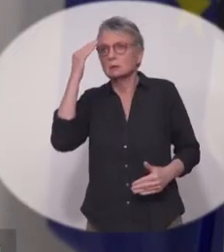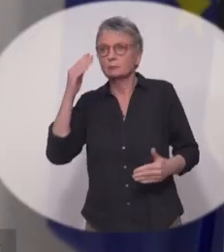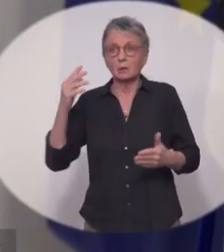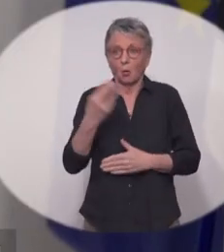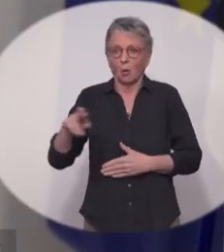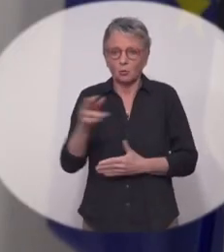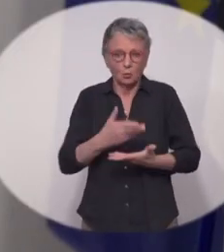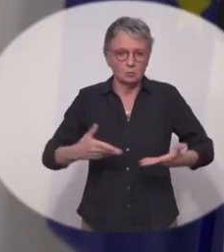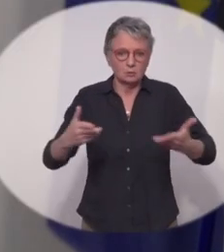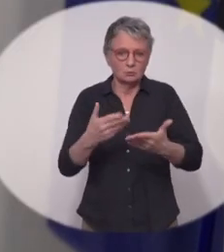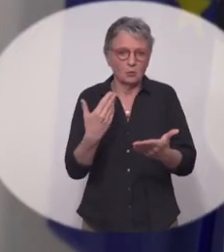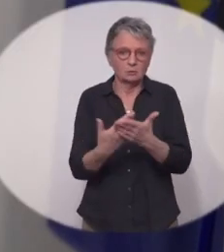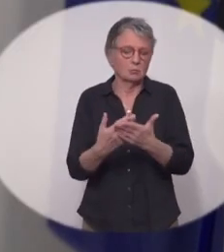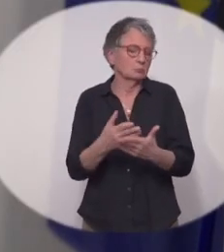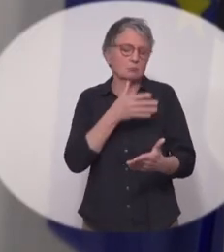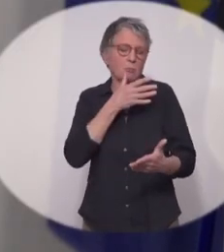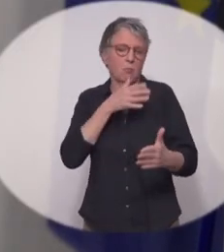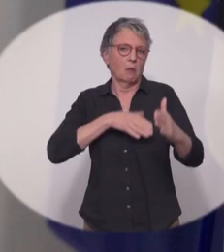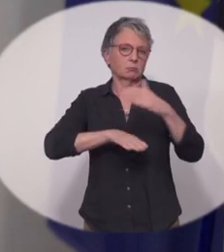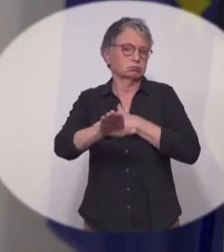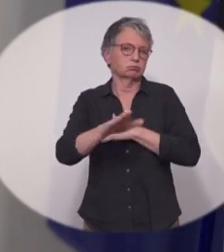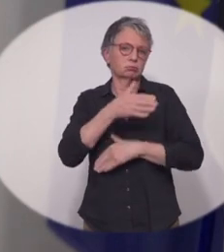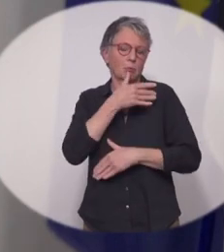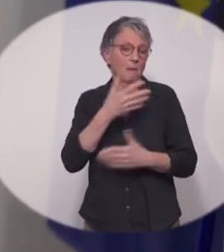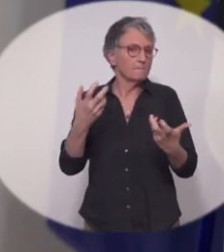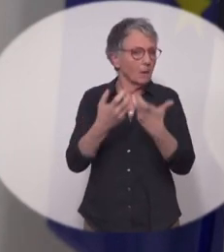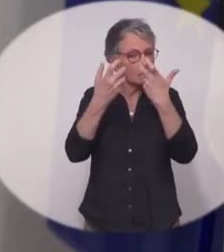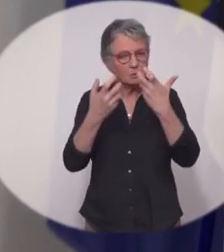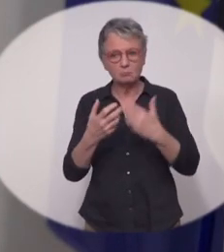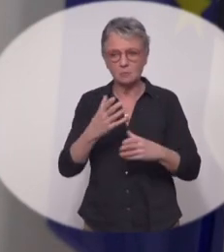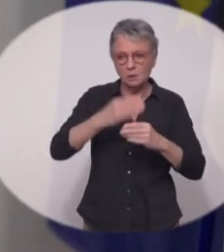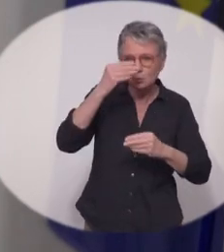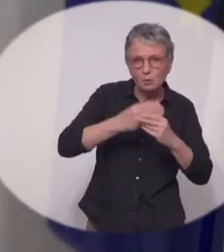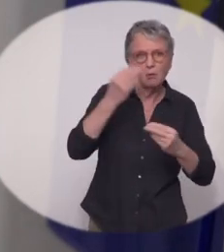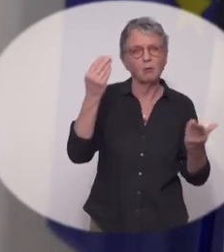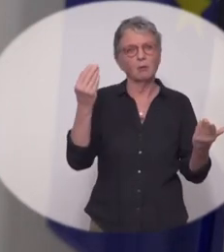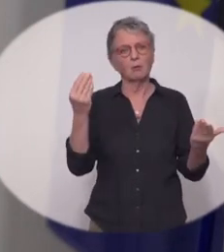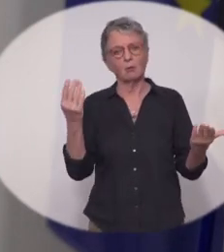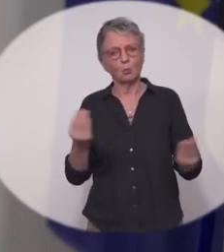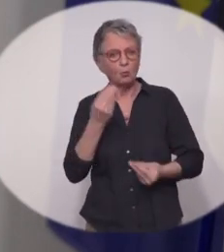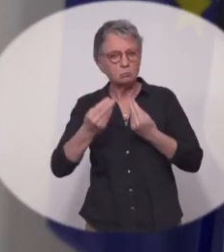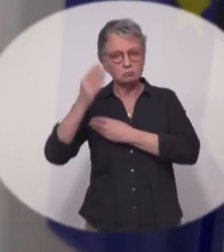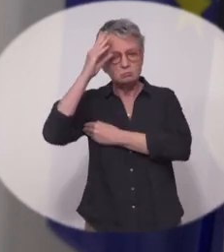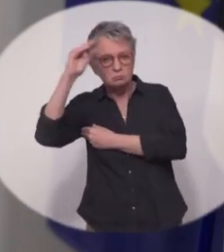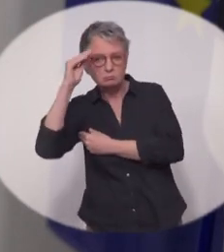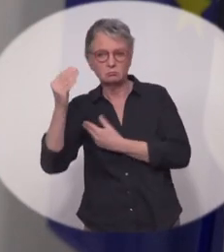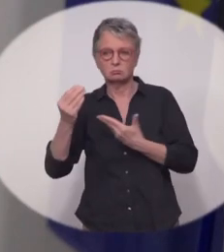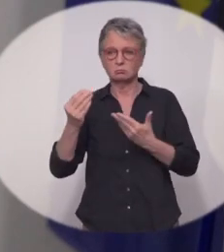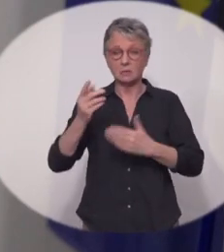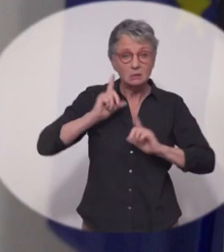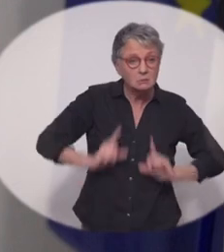situation je pense aux étudiants et aux apprentis aux lycéens privé d'une large part de leur formation et de leur vie sociale